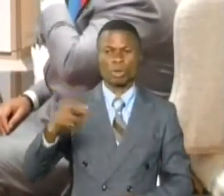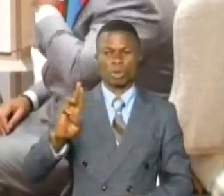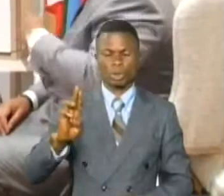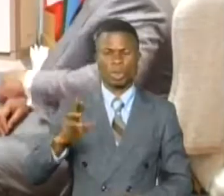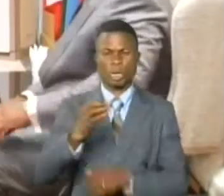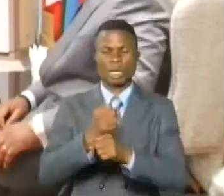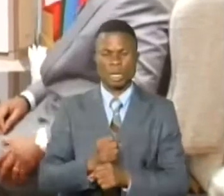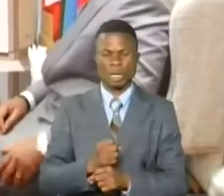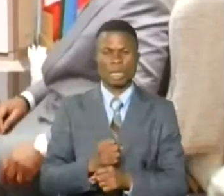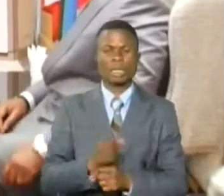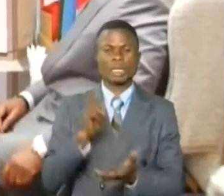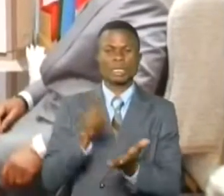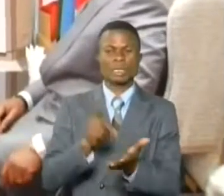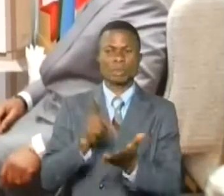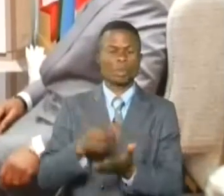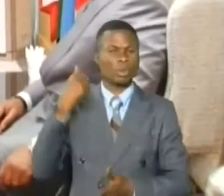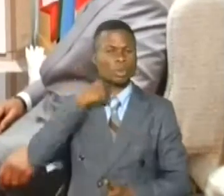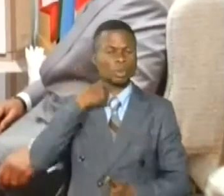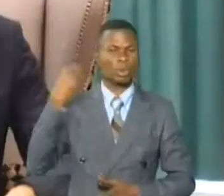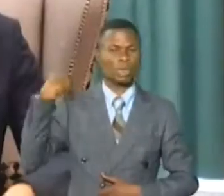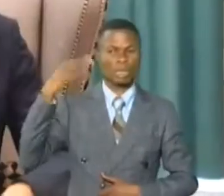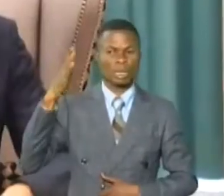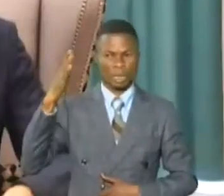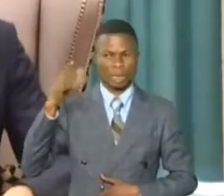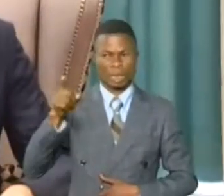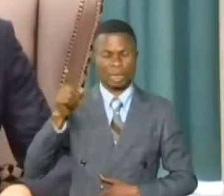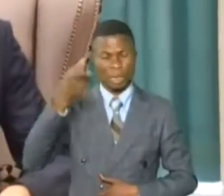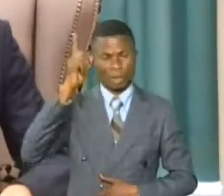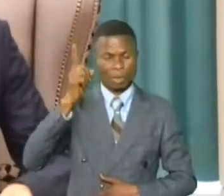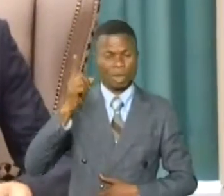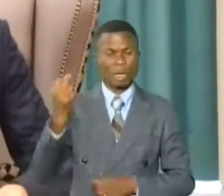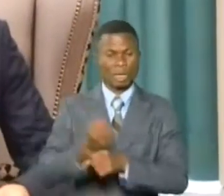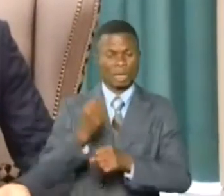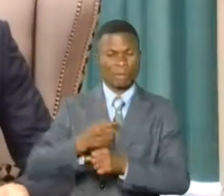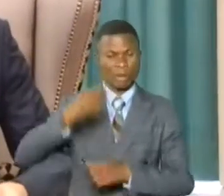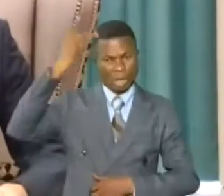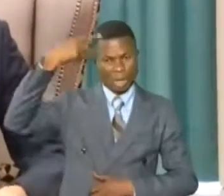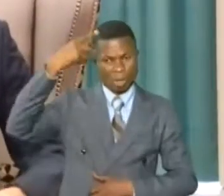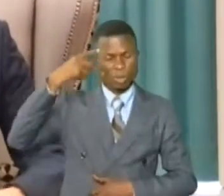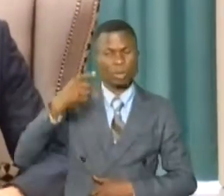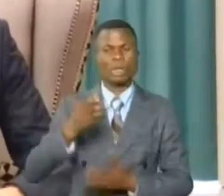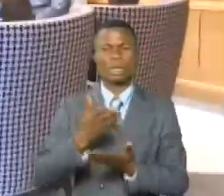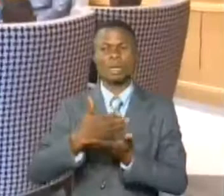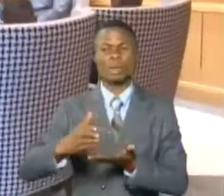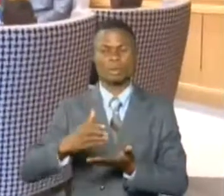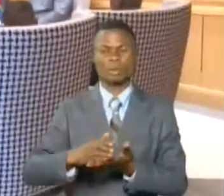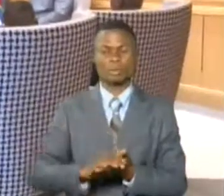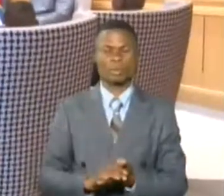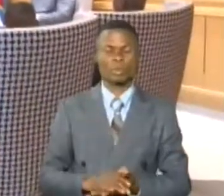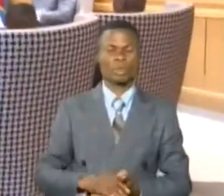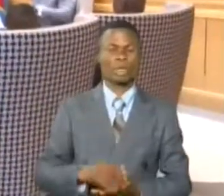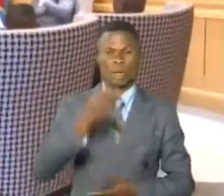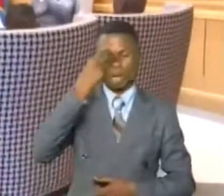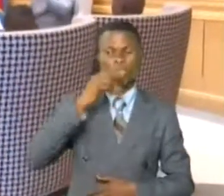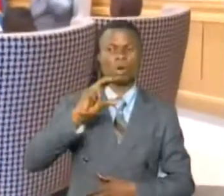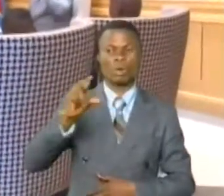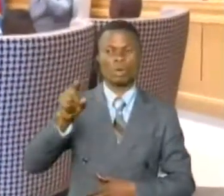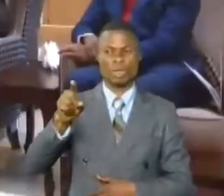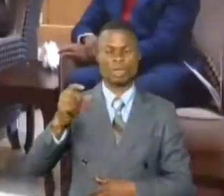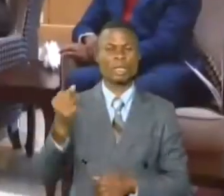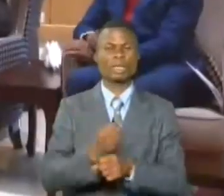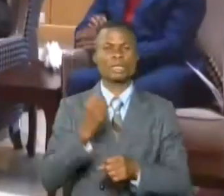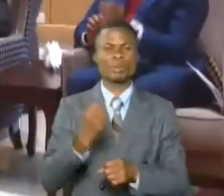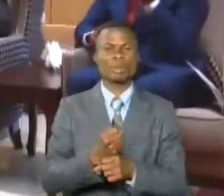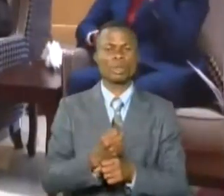en technologie électronique. Son premier poste diplomatique a été à Abidjan, en Côte d'Ivoire, où il